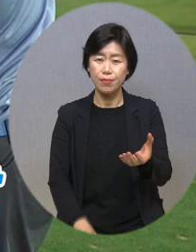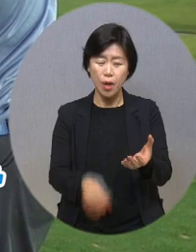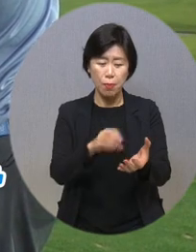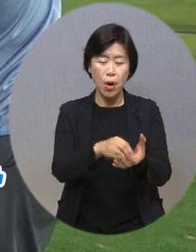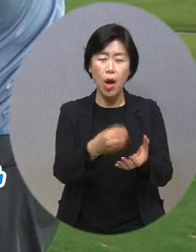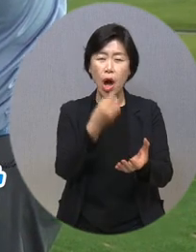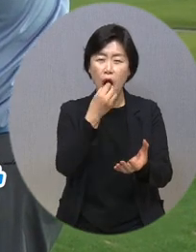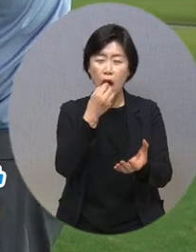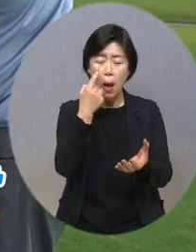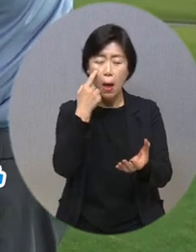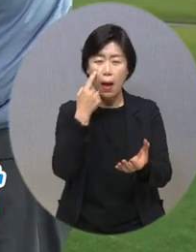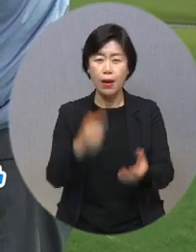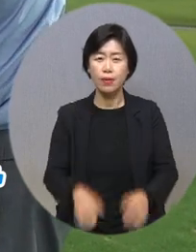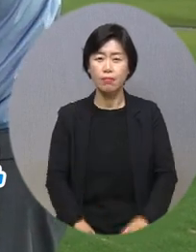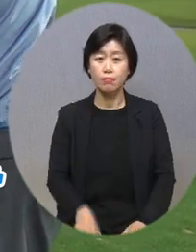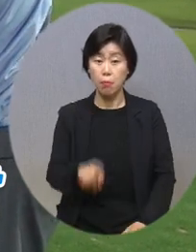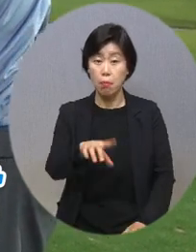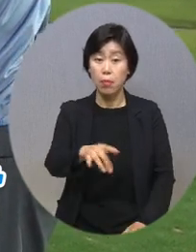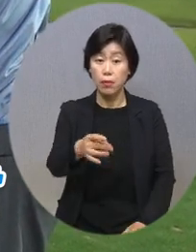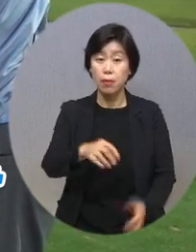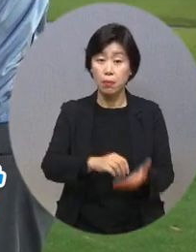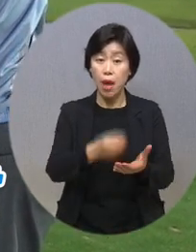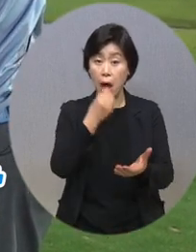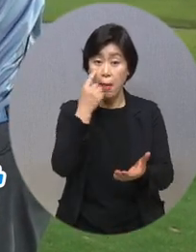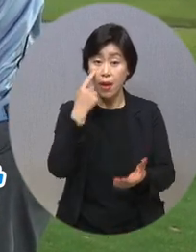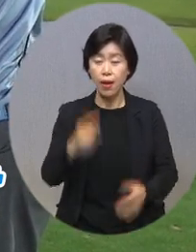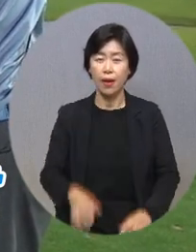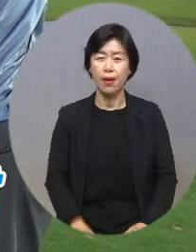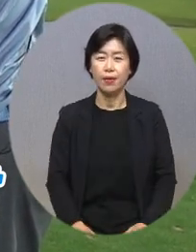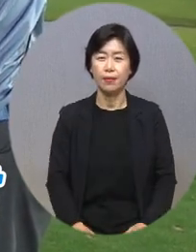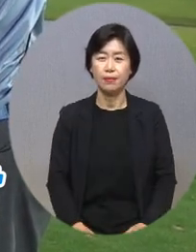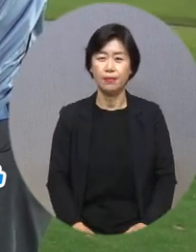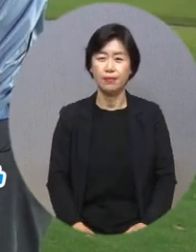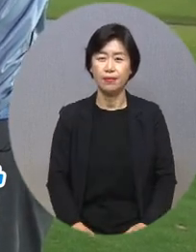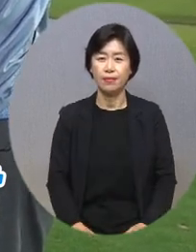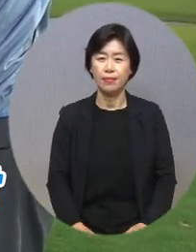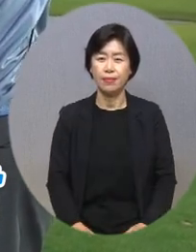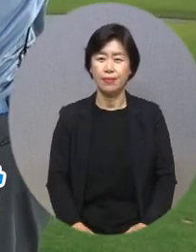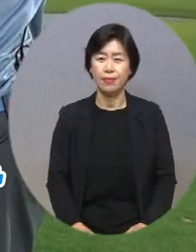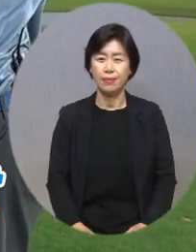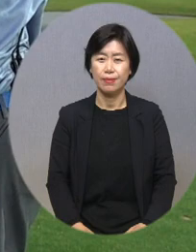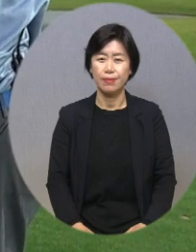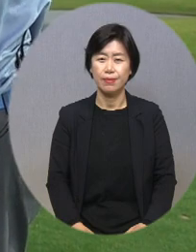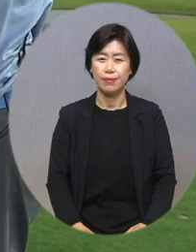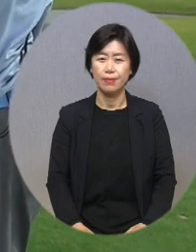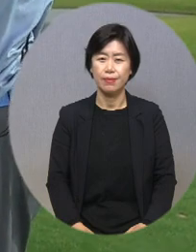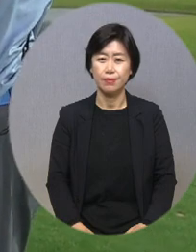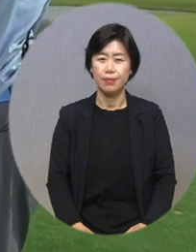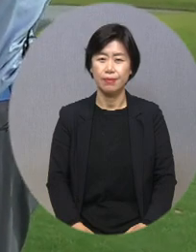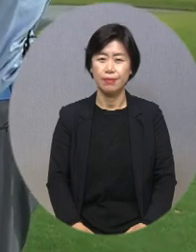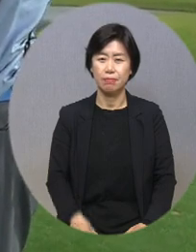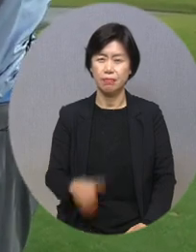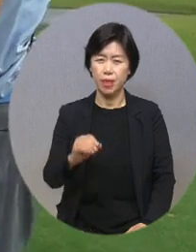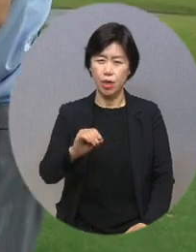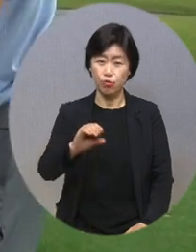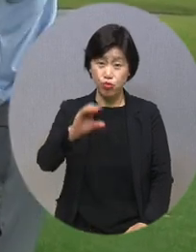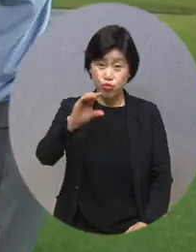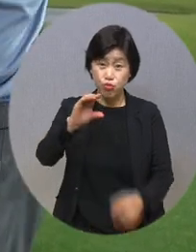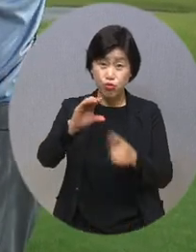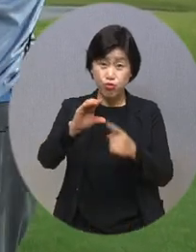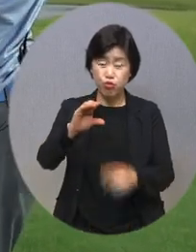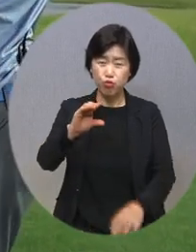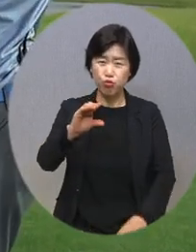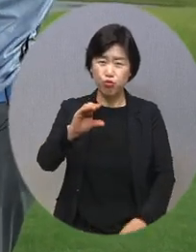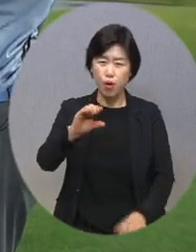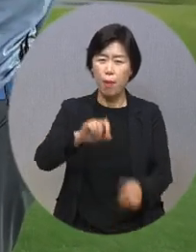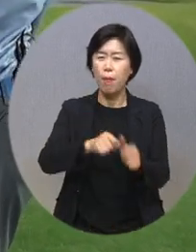뭔가 두툼해 지금. 아 근데 두툼하고 미안한데? 아이씨 몰라. 근데 아까 두툼한 게 자,